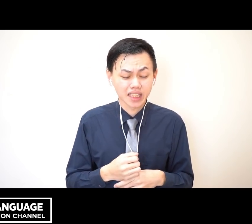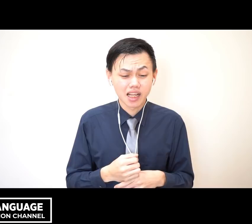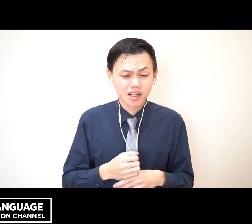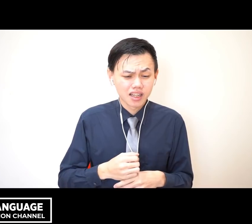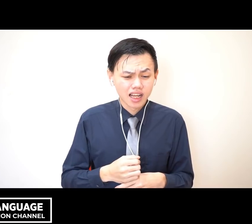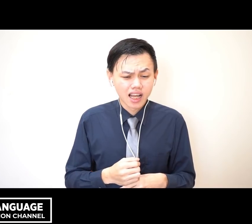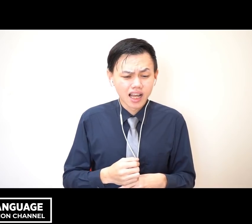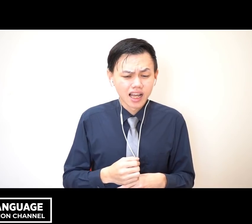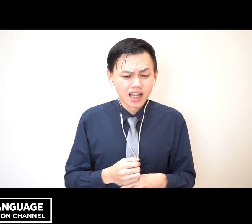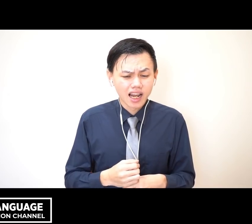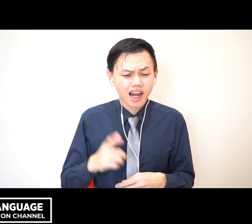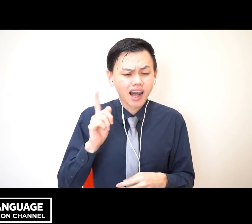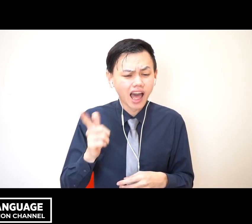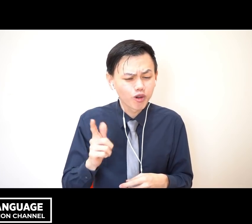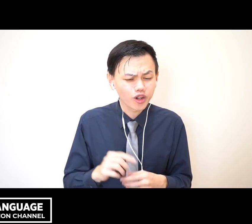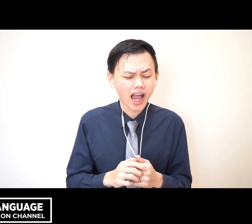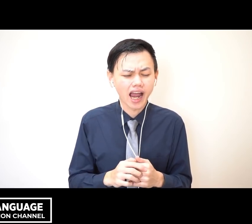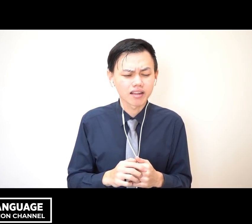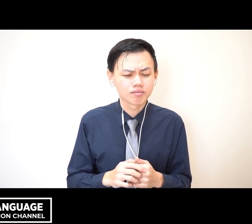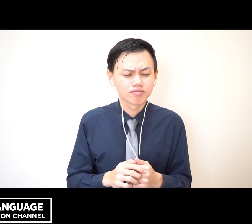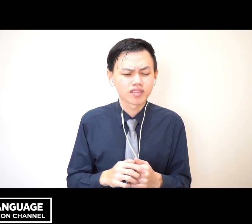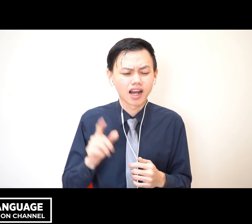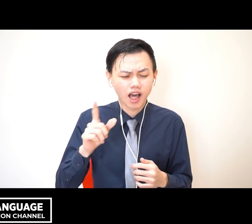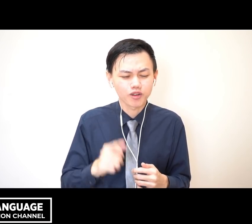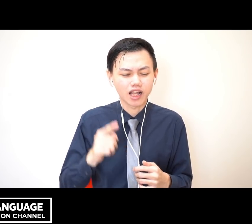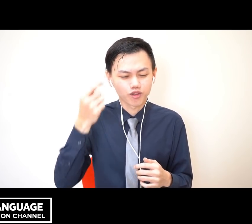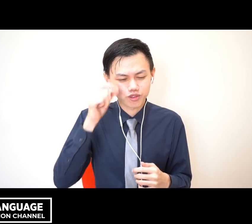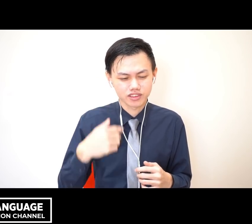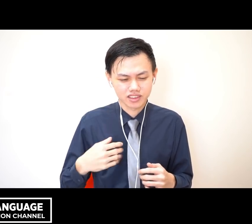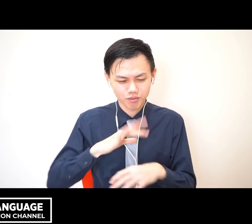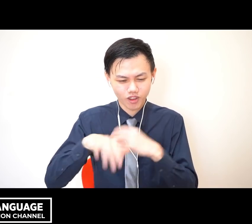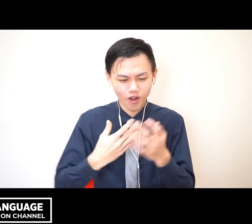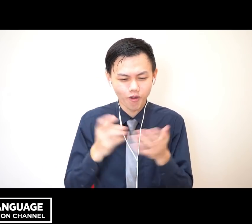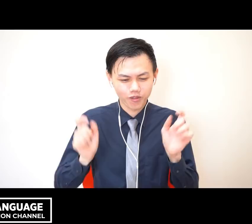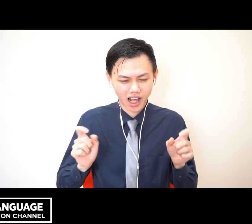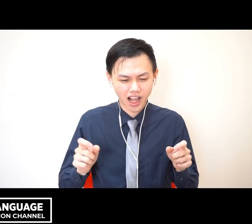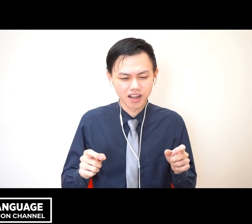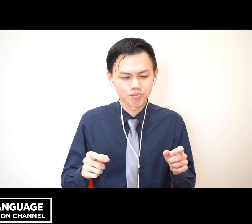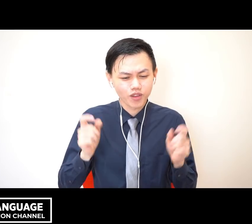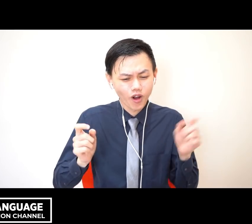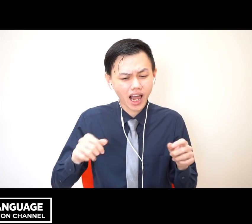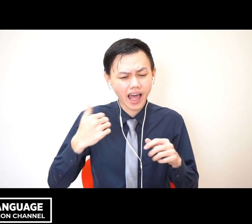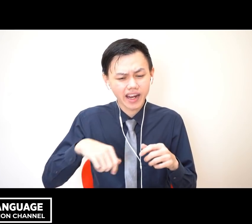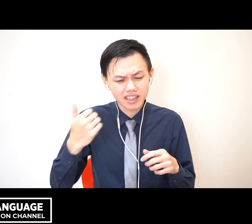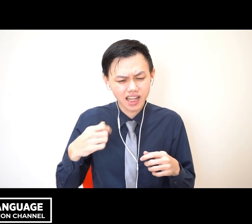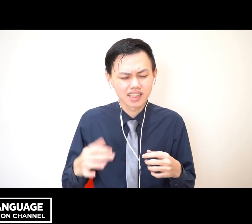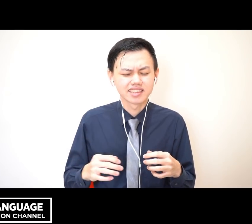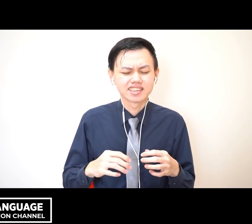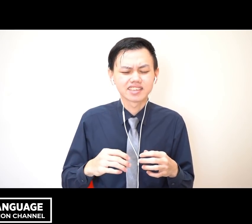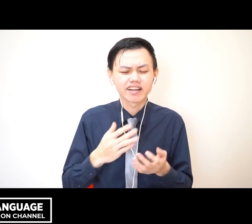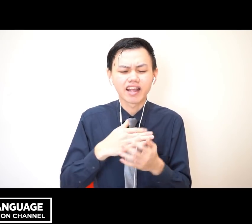ayatnya tetapi belum tentu kita melakukannya. Kasih yang berkorban selalu memikirkan tentang apa yang bisa kita lakukan untuk orang